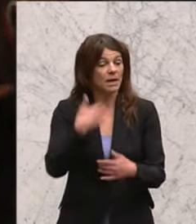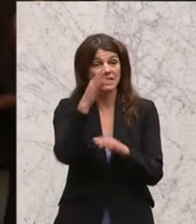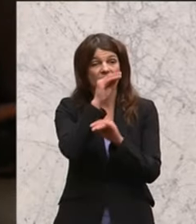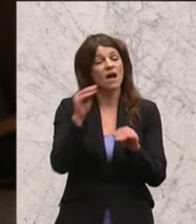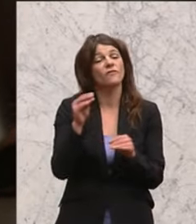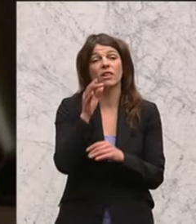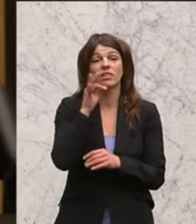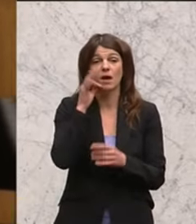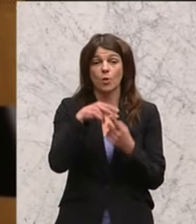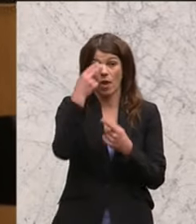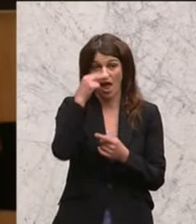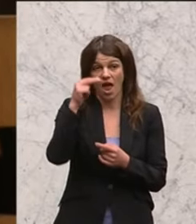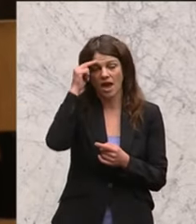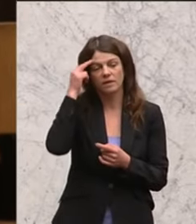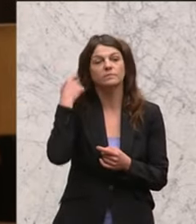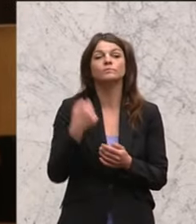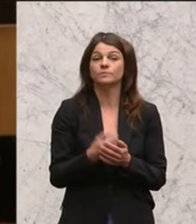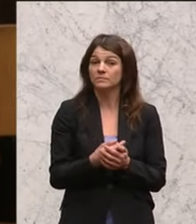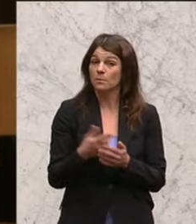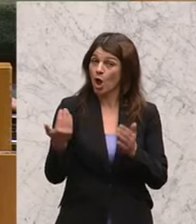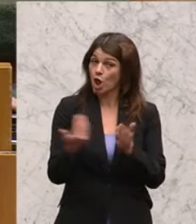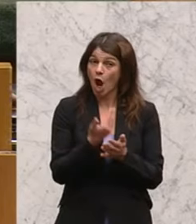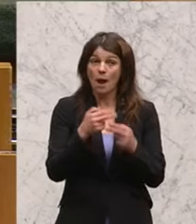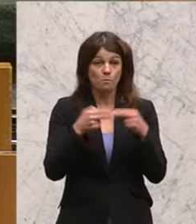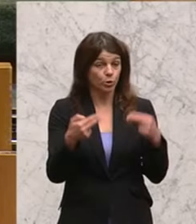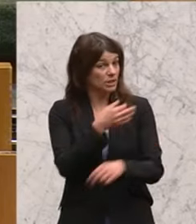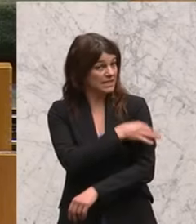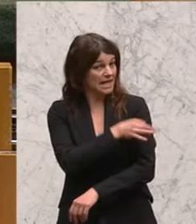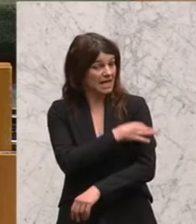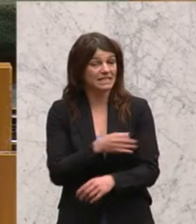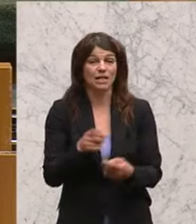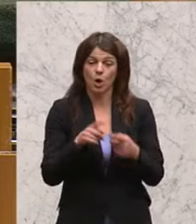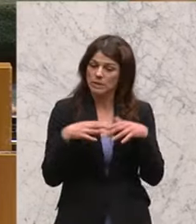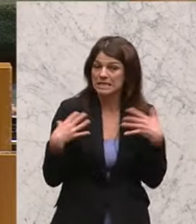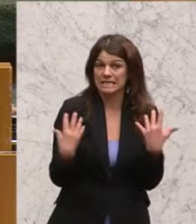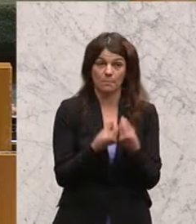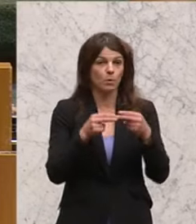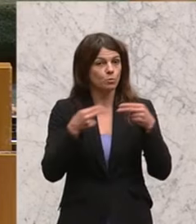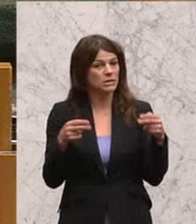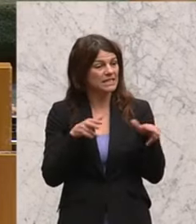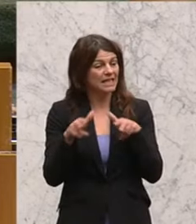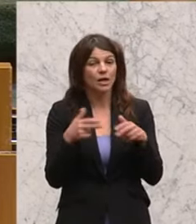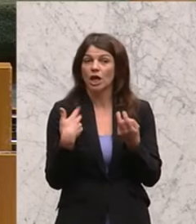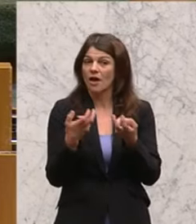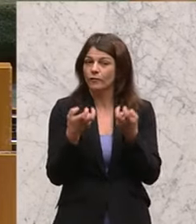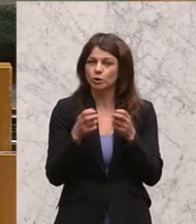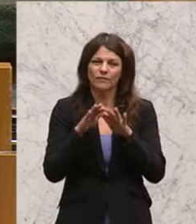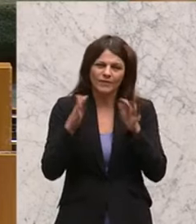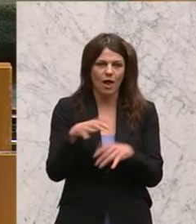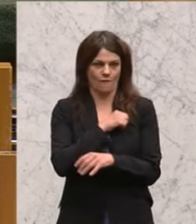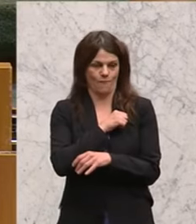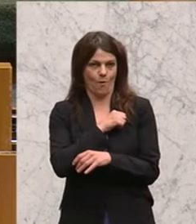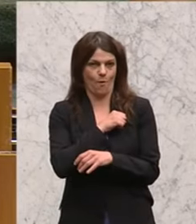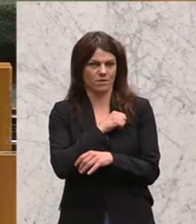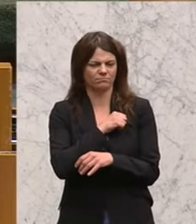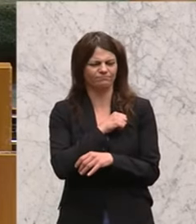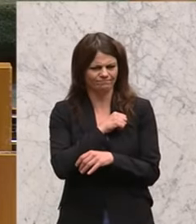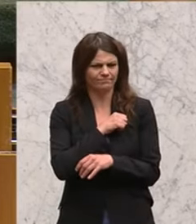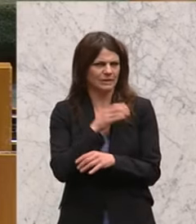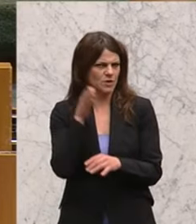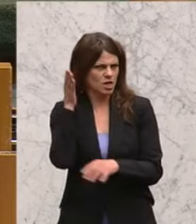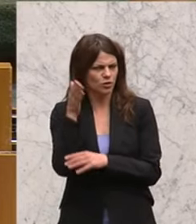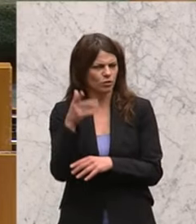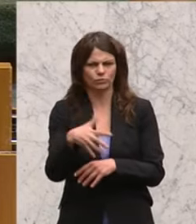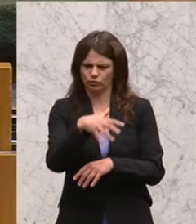Meine sehr geehrten Damen und Herren, dem neuen Bundeskanzler und der gesamten Bundesregierung wünsche ich viel Erfolg bei der